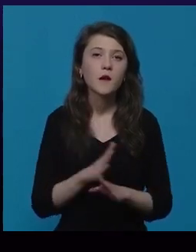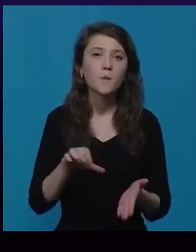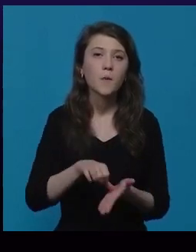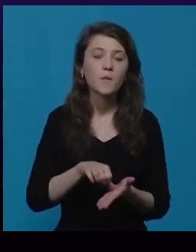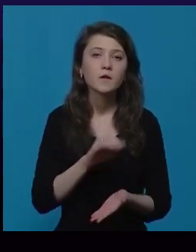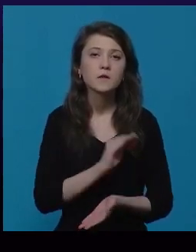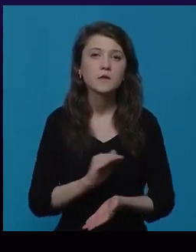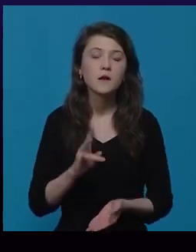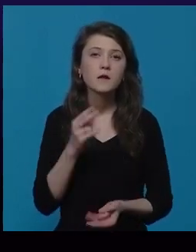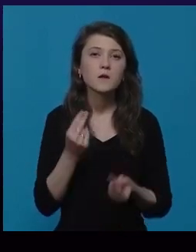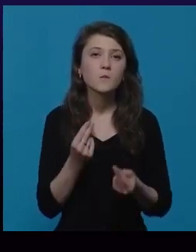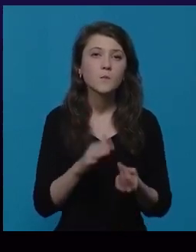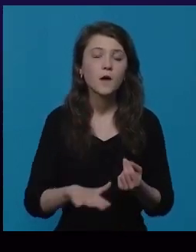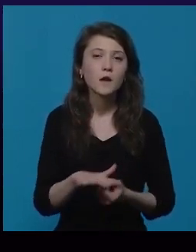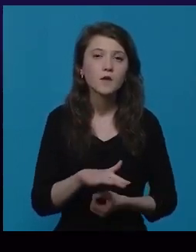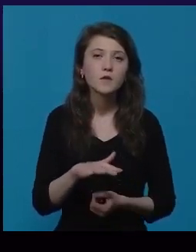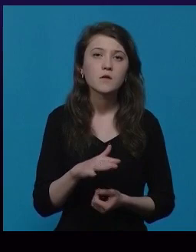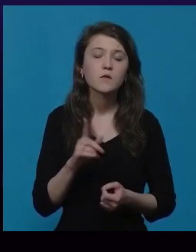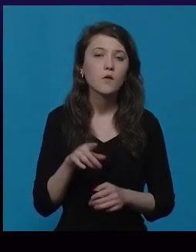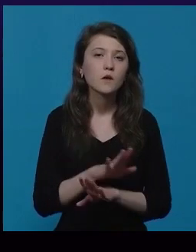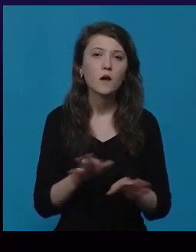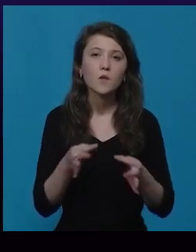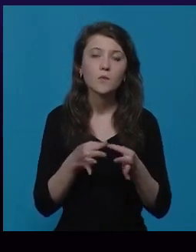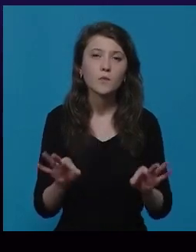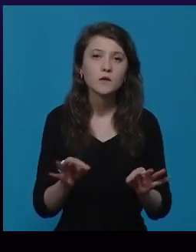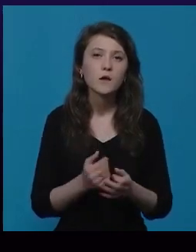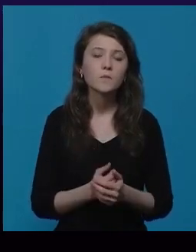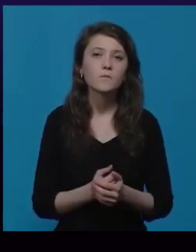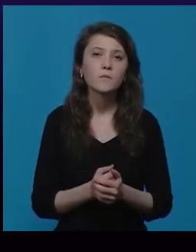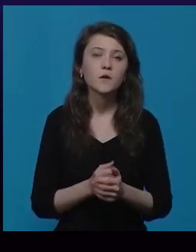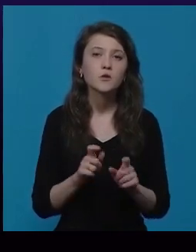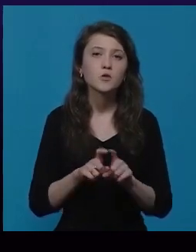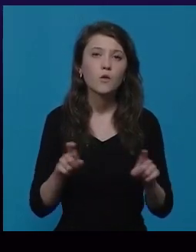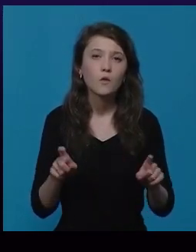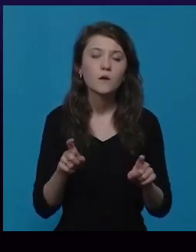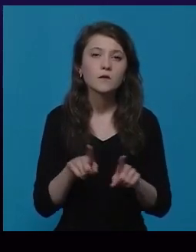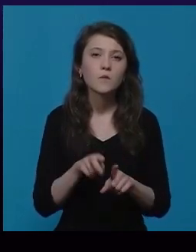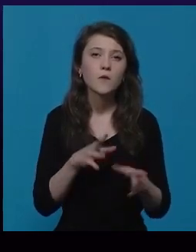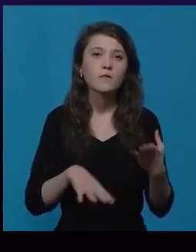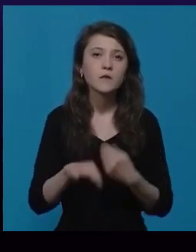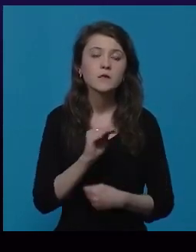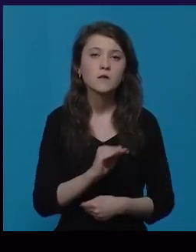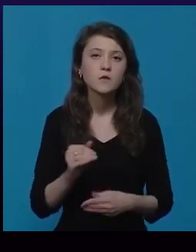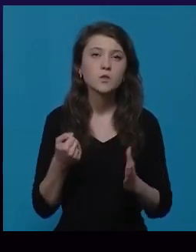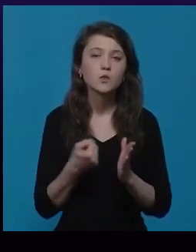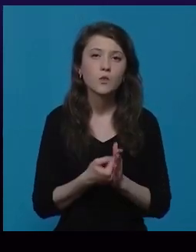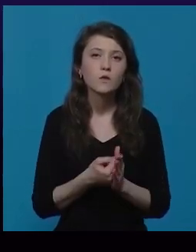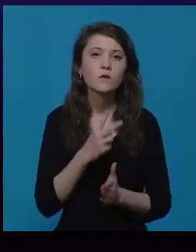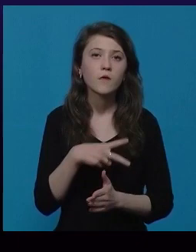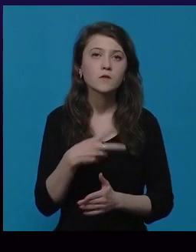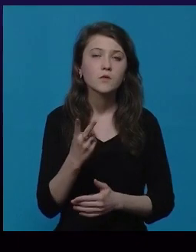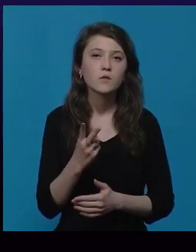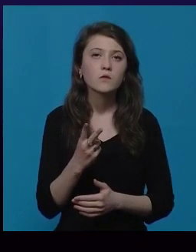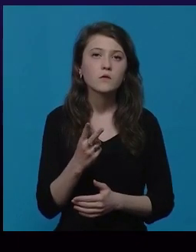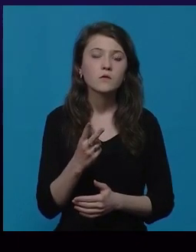ігрових майданчиках, ми поки теж не допускаємо того всього. Ну, школа, так як всіх, кругом садочків до 22 квітня,